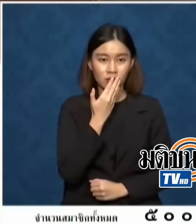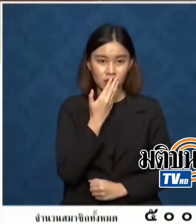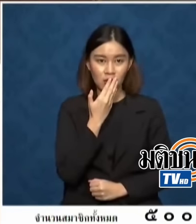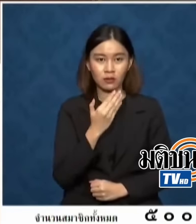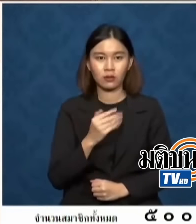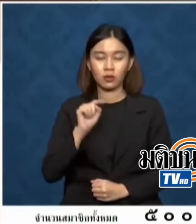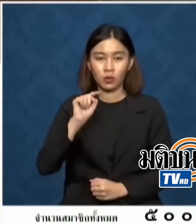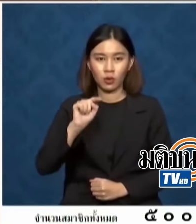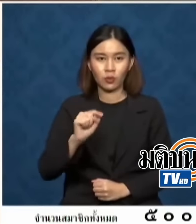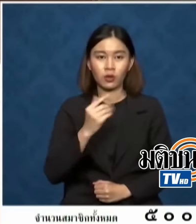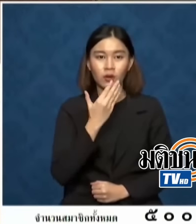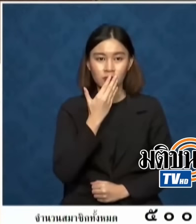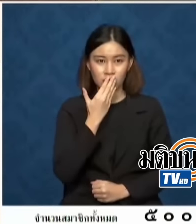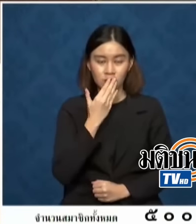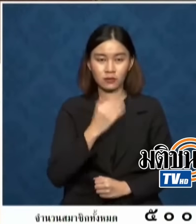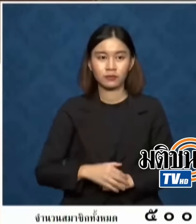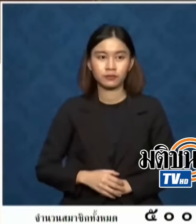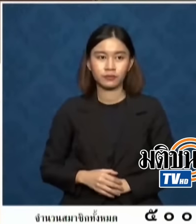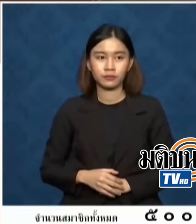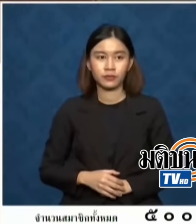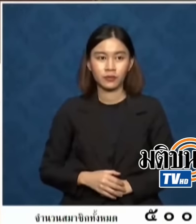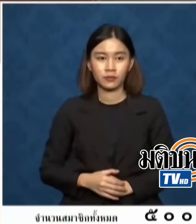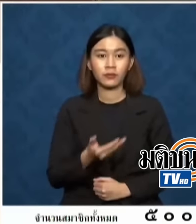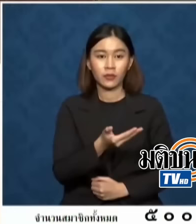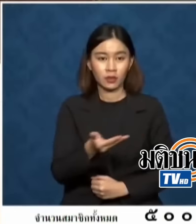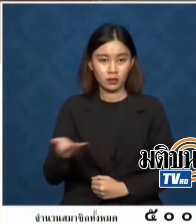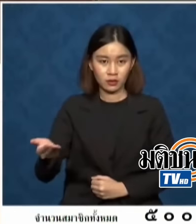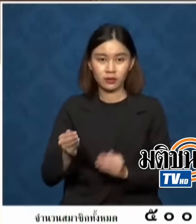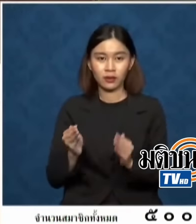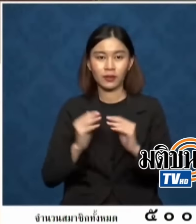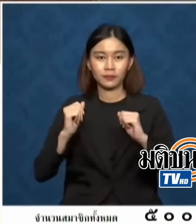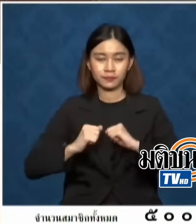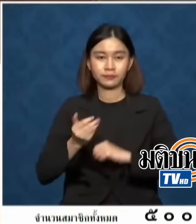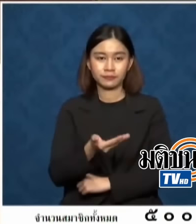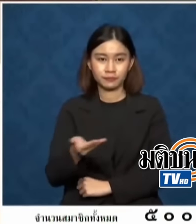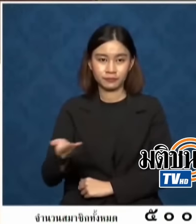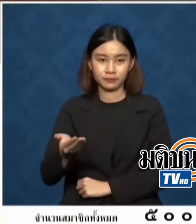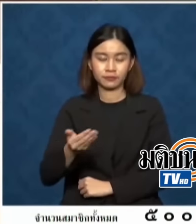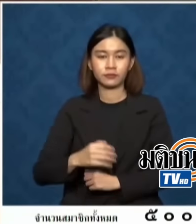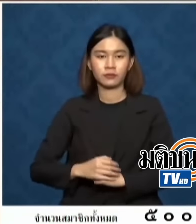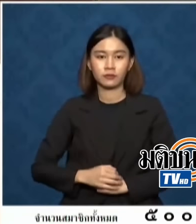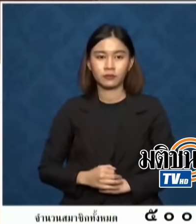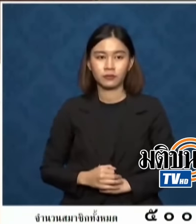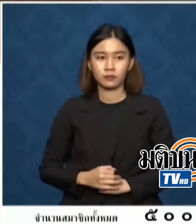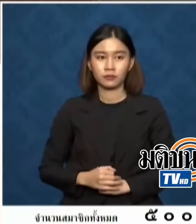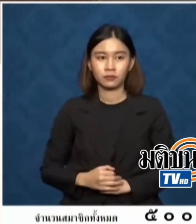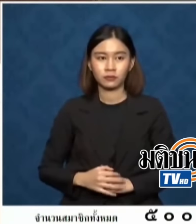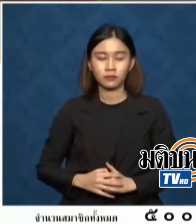งโปรดกดปุ่มงดออกเสียงเชิญท่านสมาชิกลงคะแนนได้ครับ